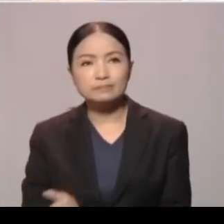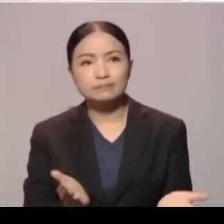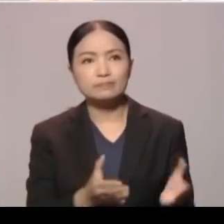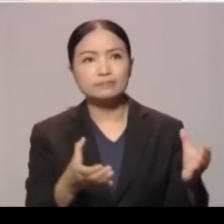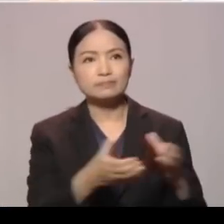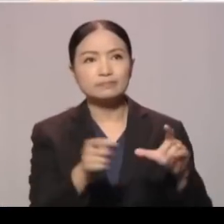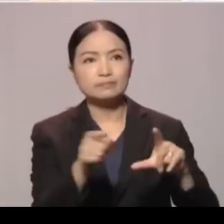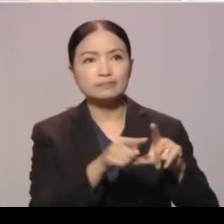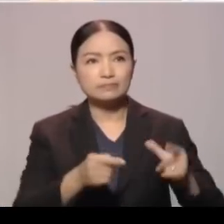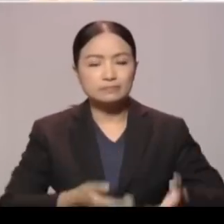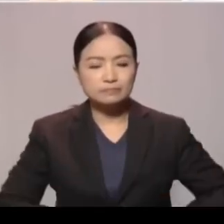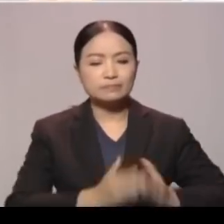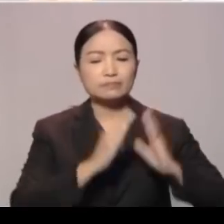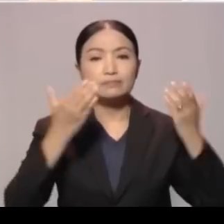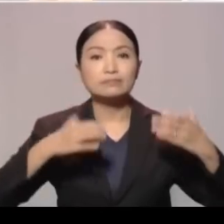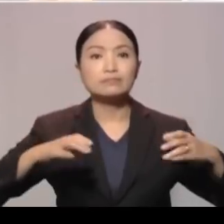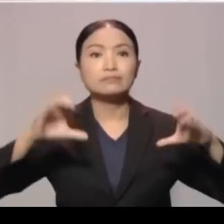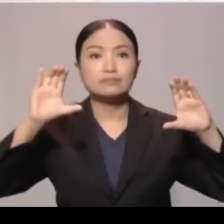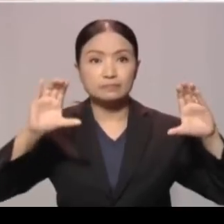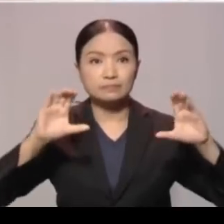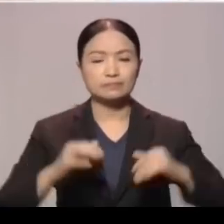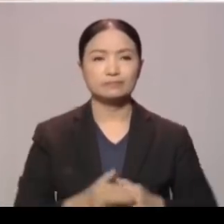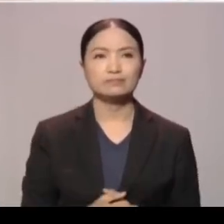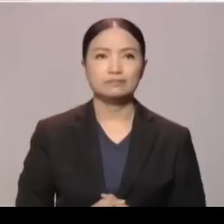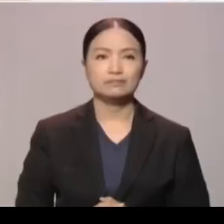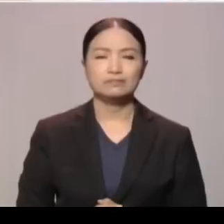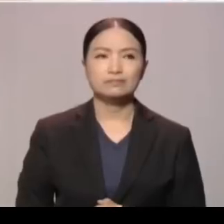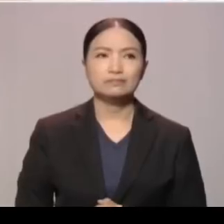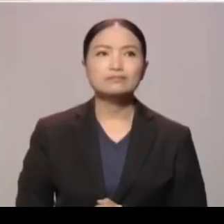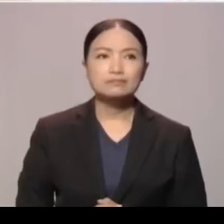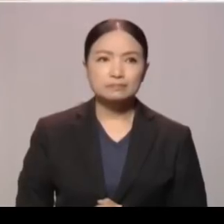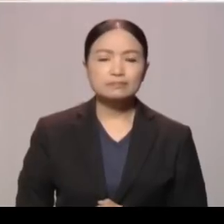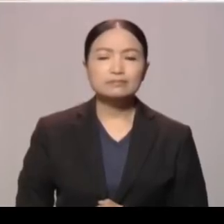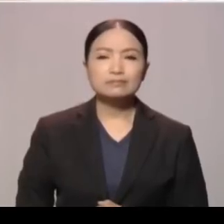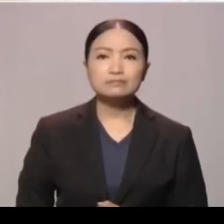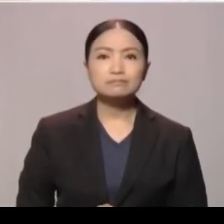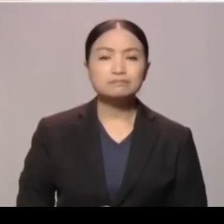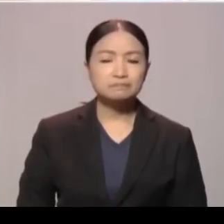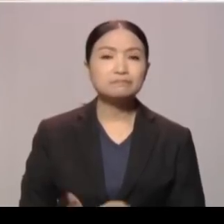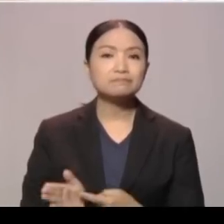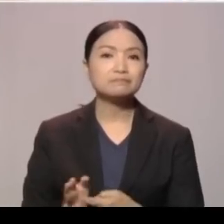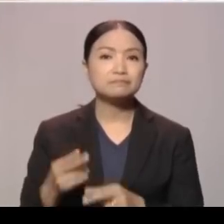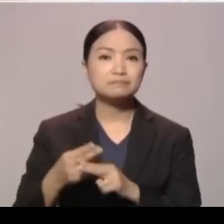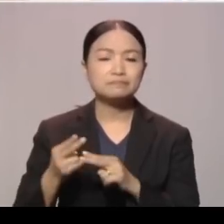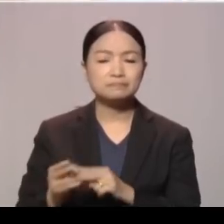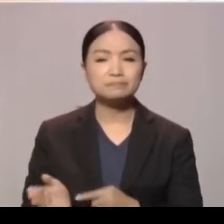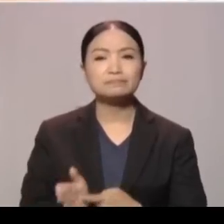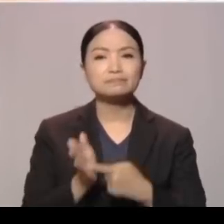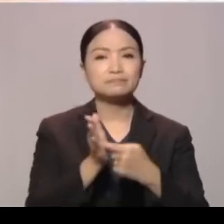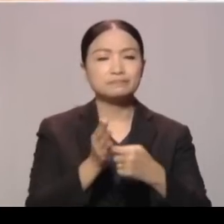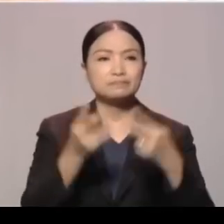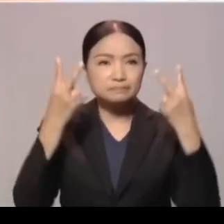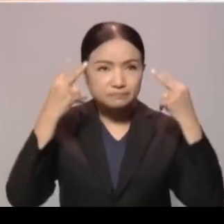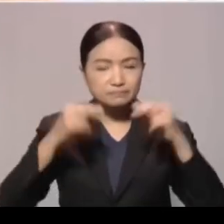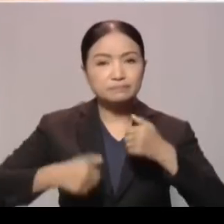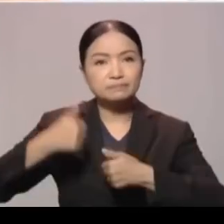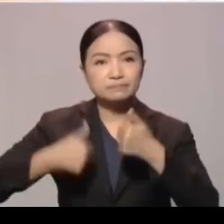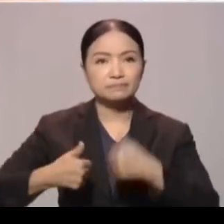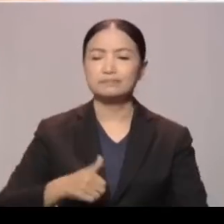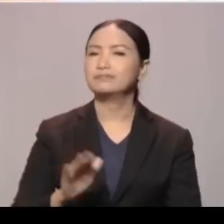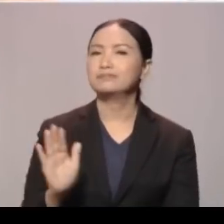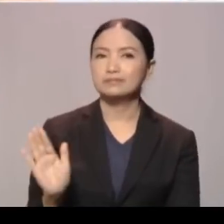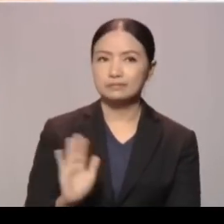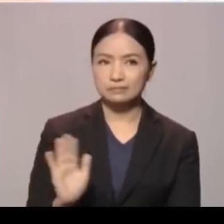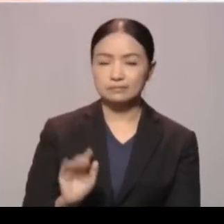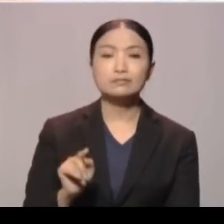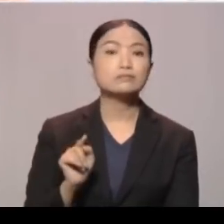ได้เป็นรัฐบาลจนถึงที่สุดจะไม่เสนอแคนดิเดตนายกจากพรรคอันดับ2ลองแข่งขัน